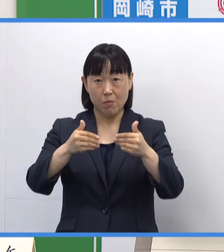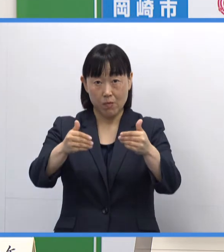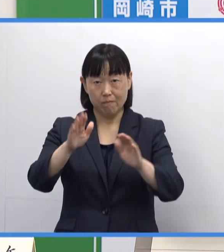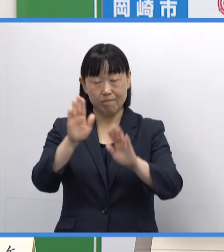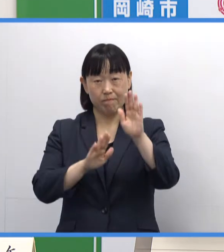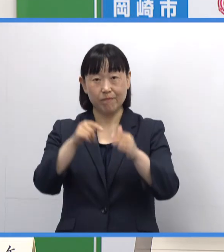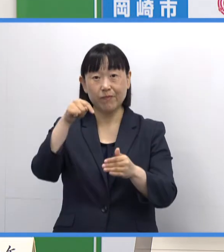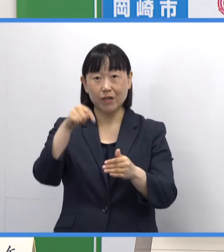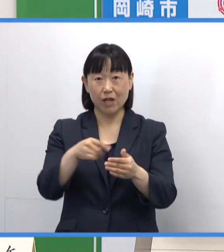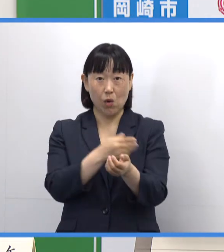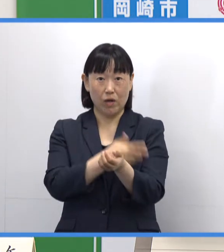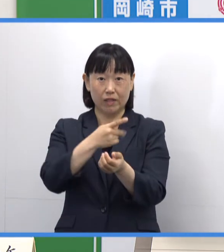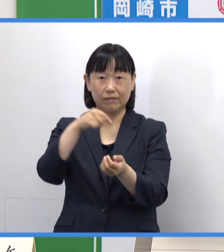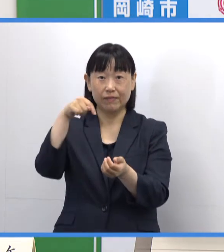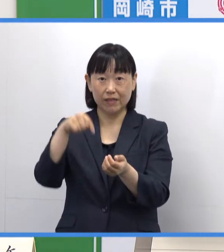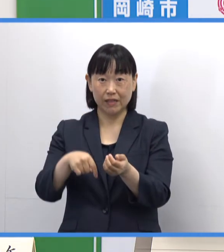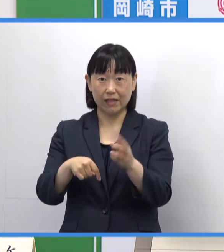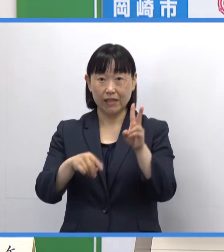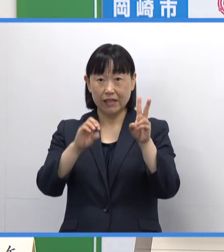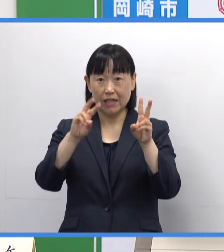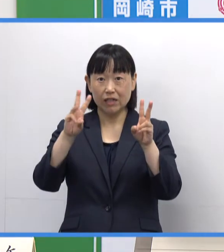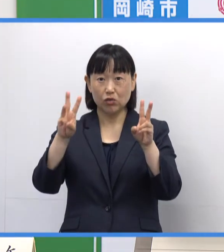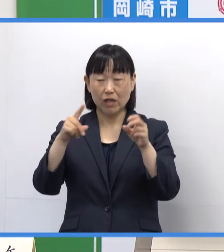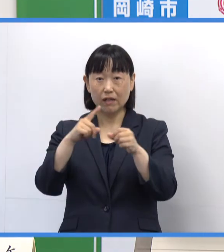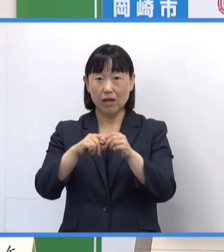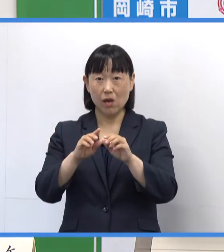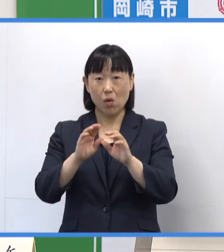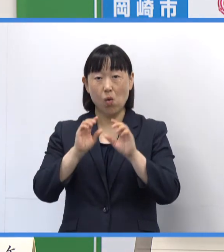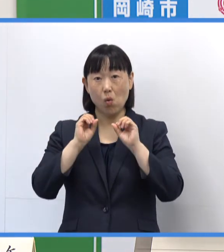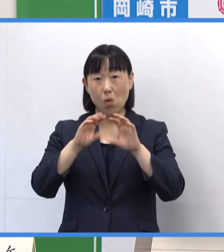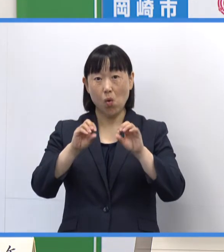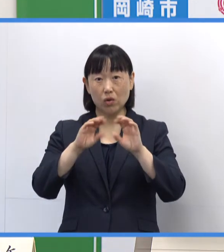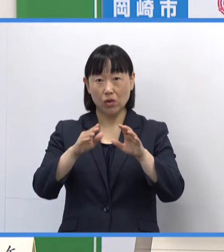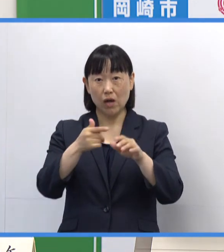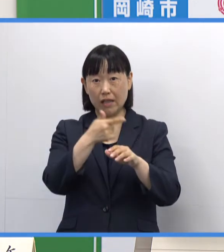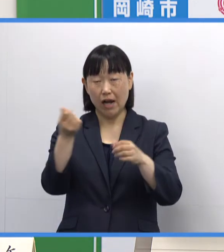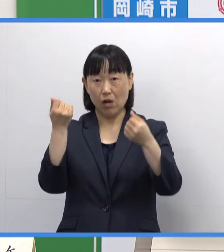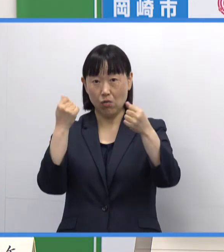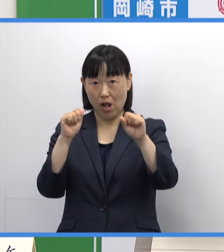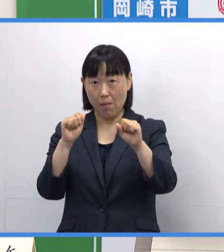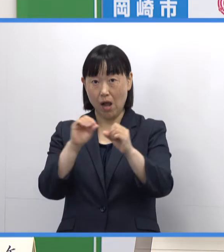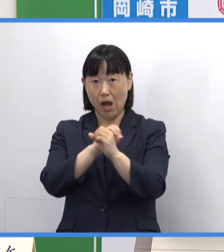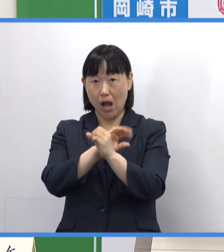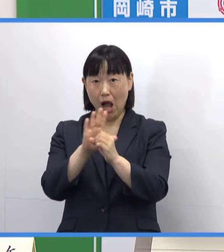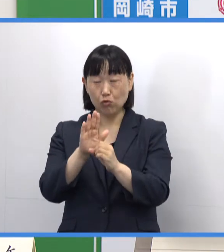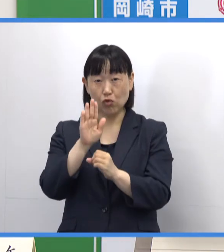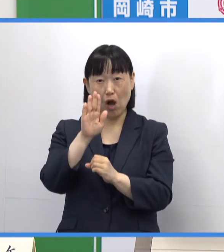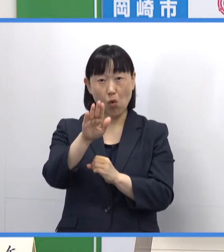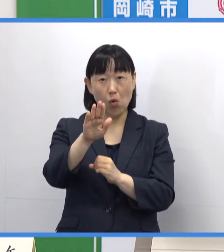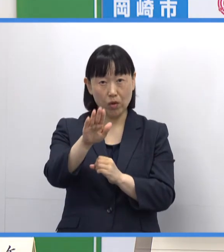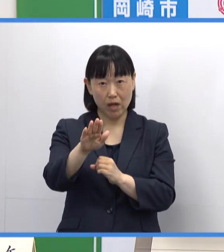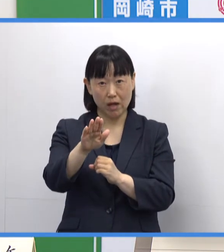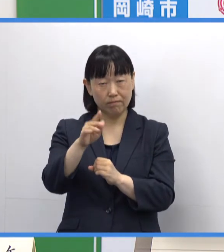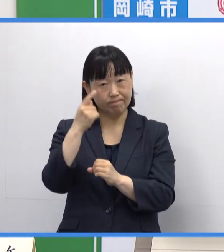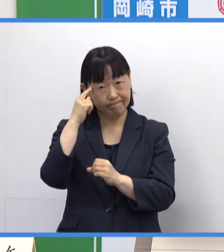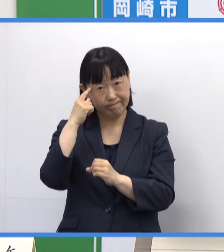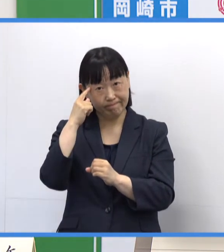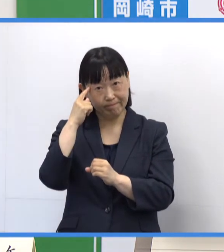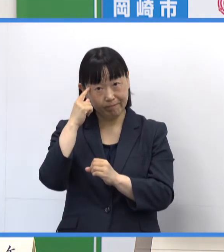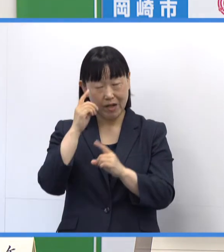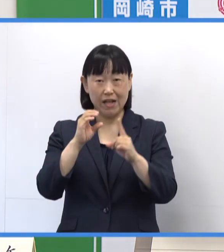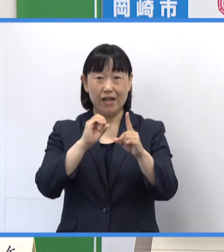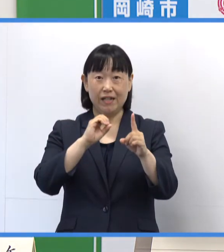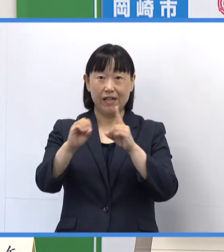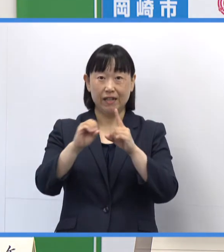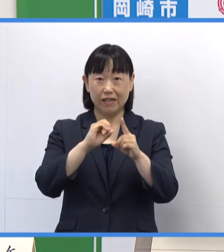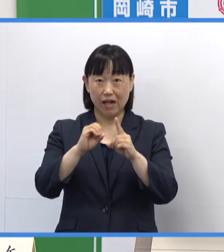ても2023年放送の大河ドラマやアフターコロナを見据え、デジタル技術を活用した文化観光の推進を